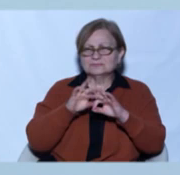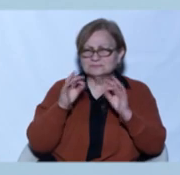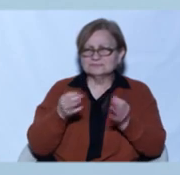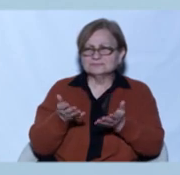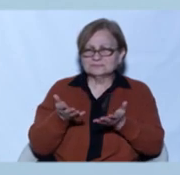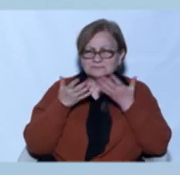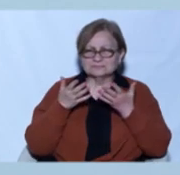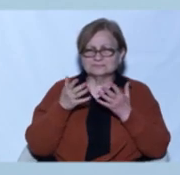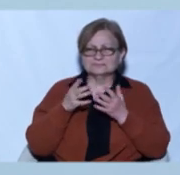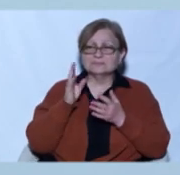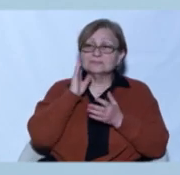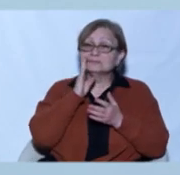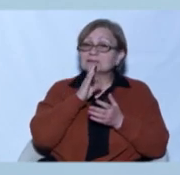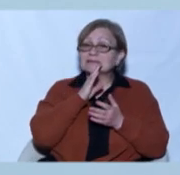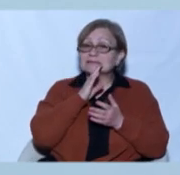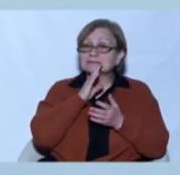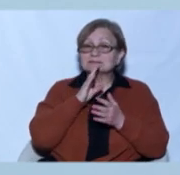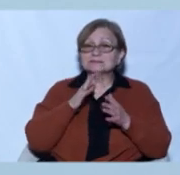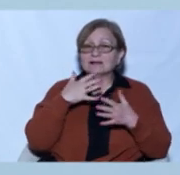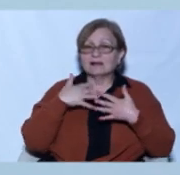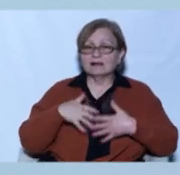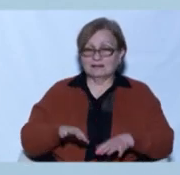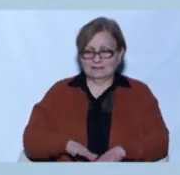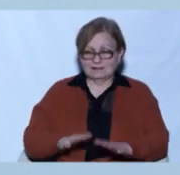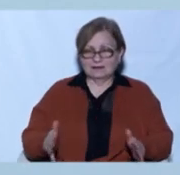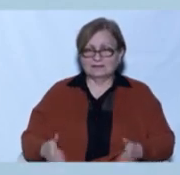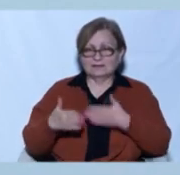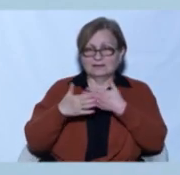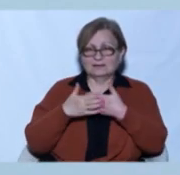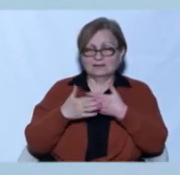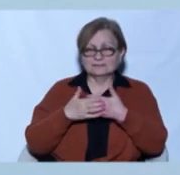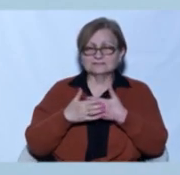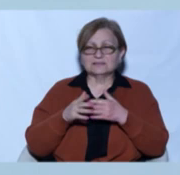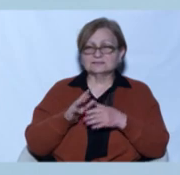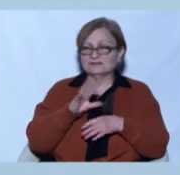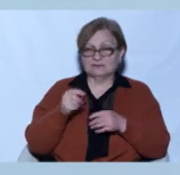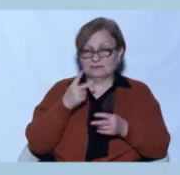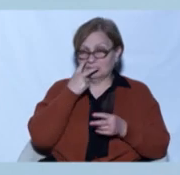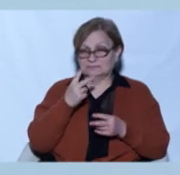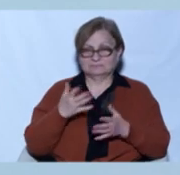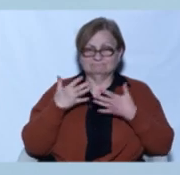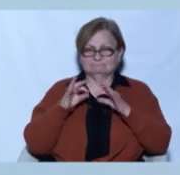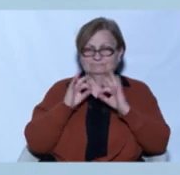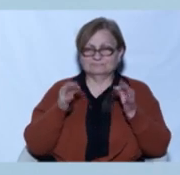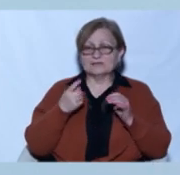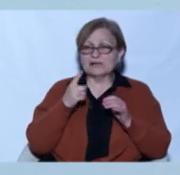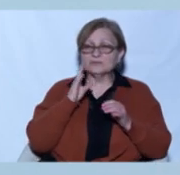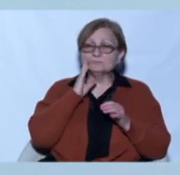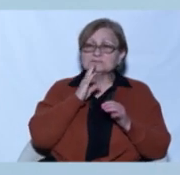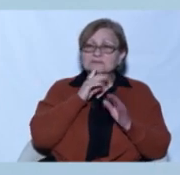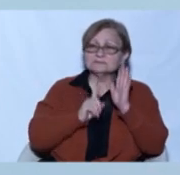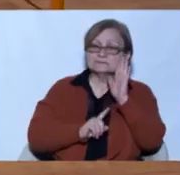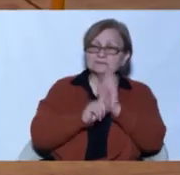ის, რაც არის დედის კალთასთან. ანუ დედიდან იწყება ყველა ჩვენი გზა და